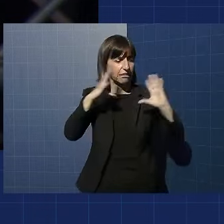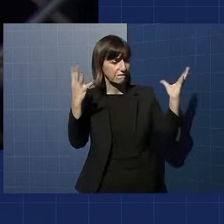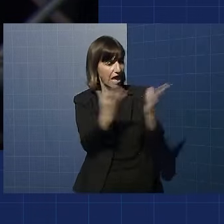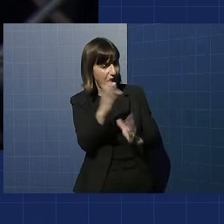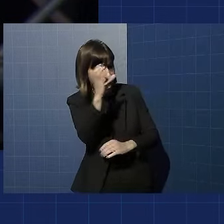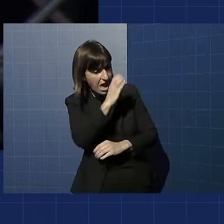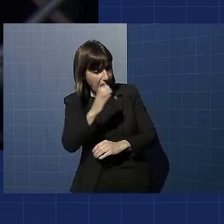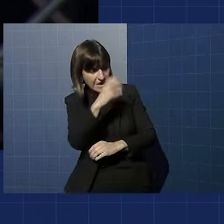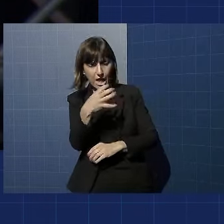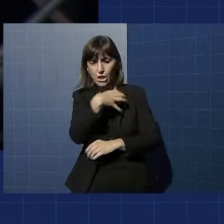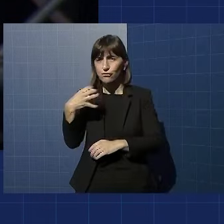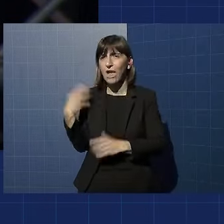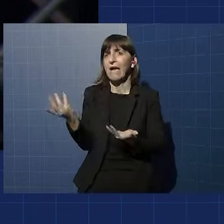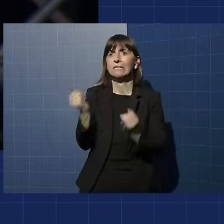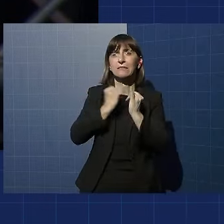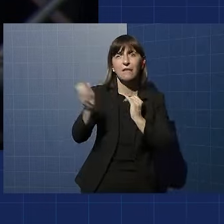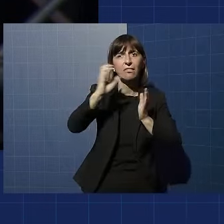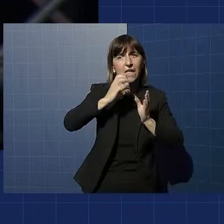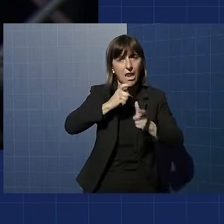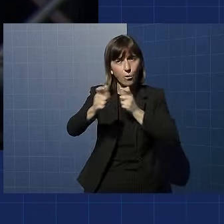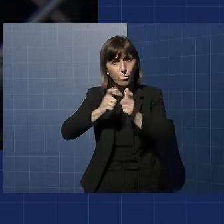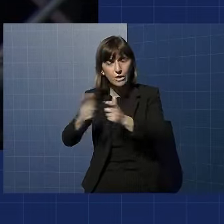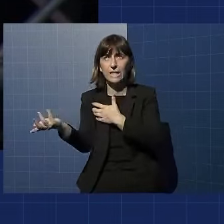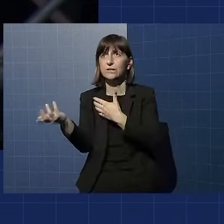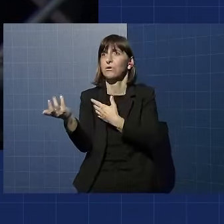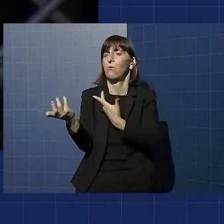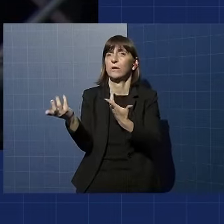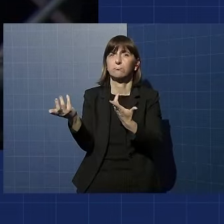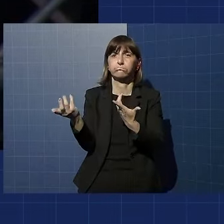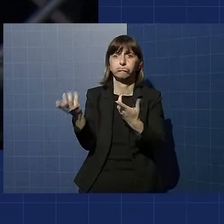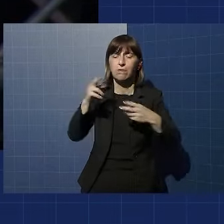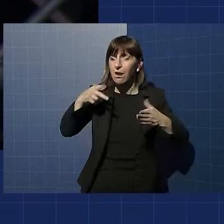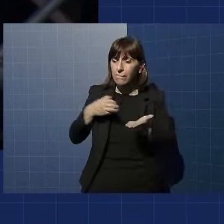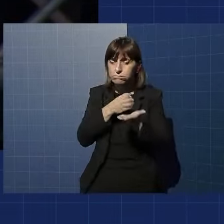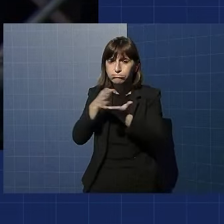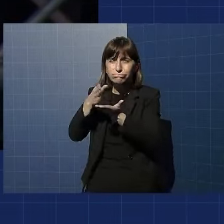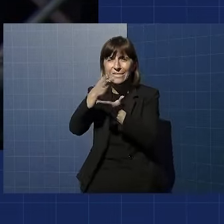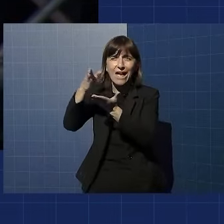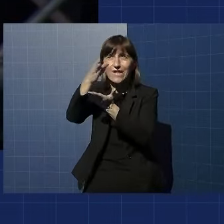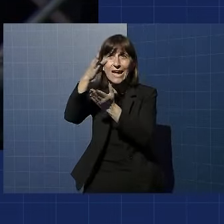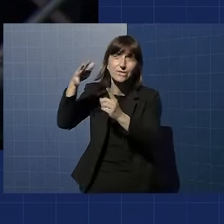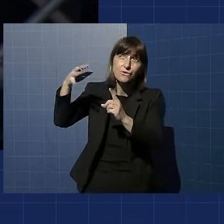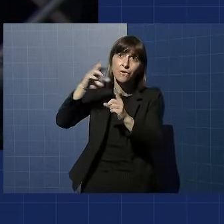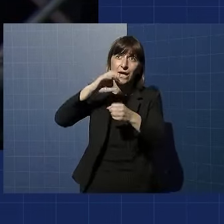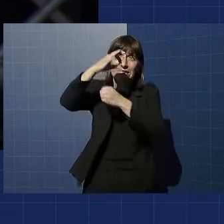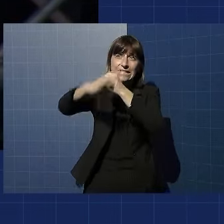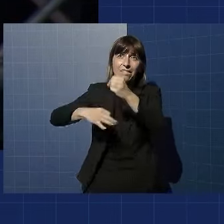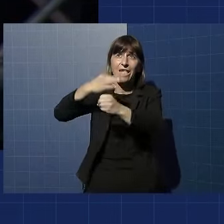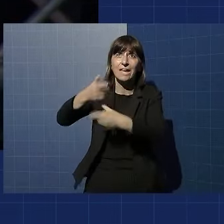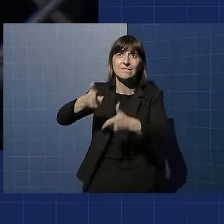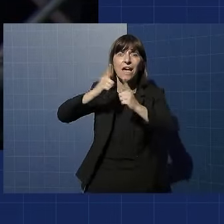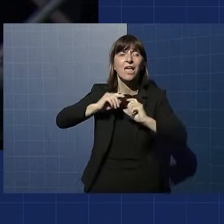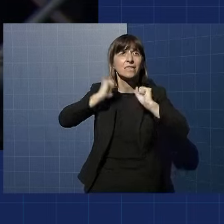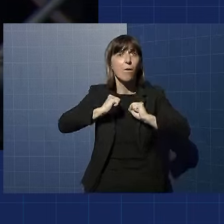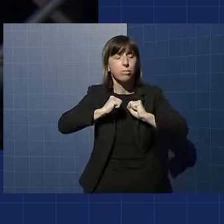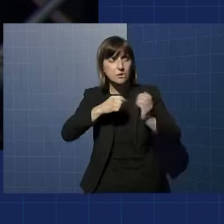le telecomunicazioni, la navigazione via satellite che ci consente oggi col telefonino di vedere dove stiamo andando per le strade. Insomma, lo